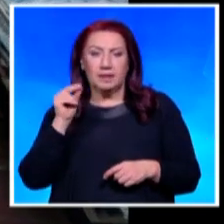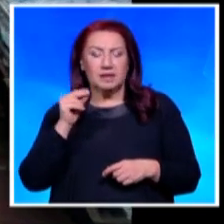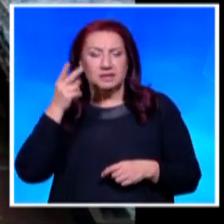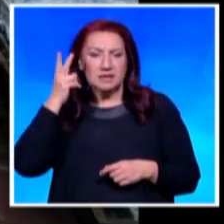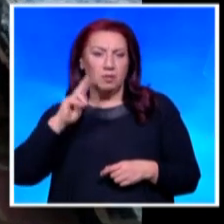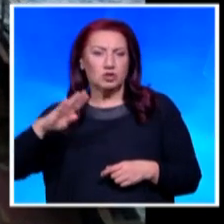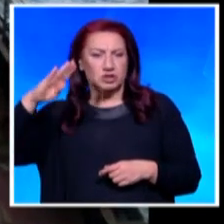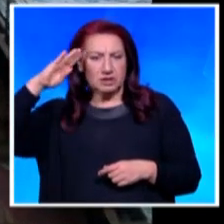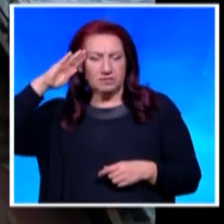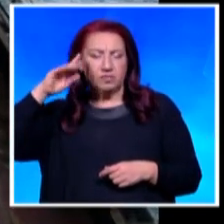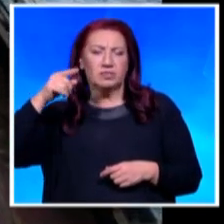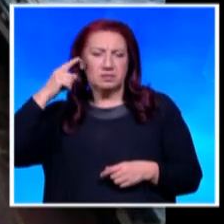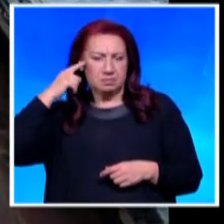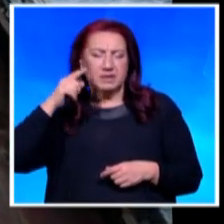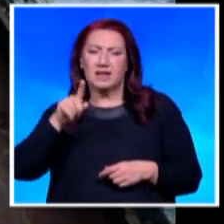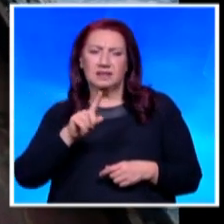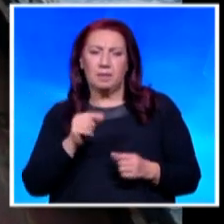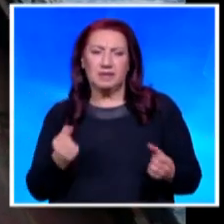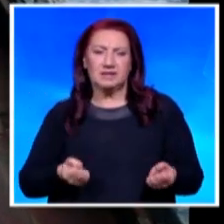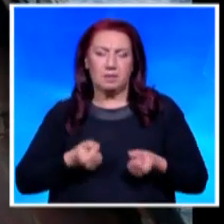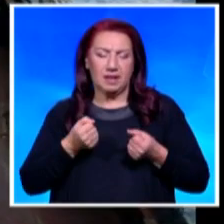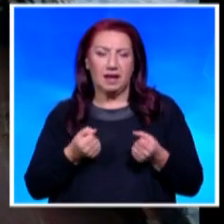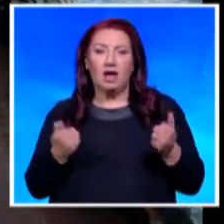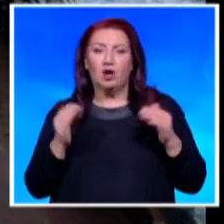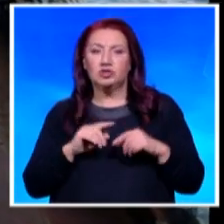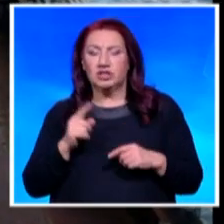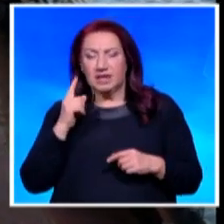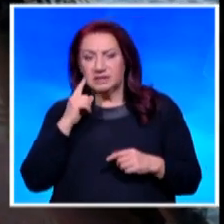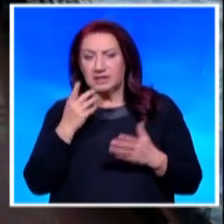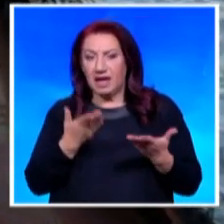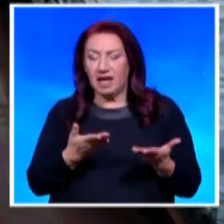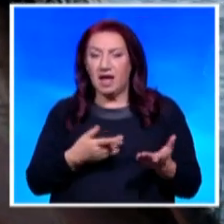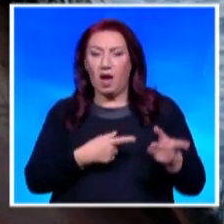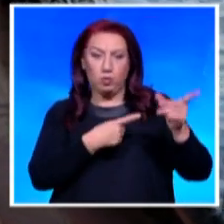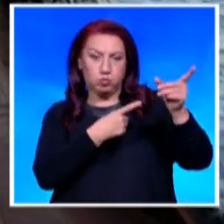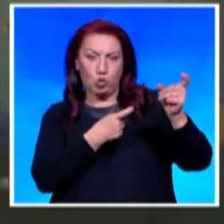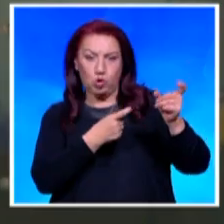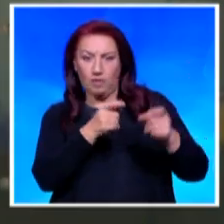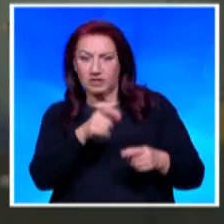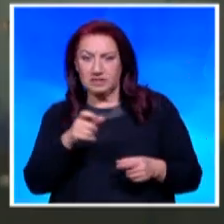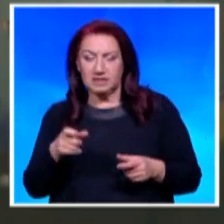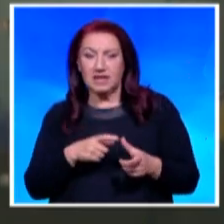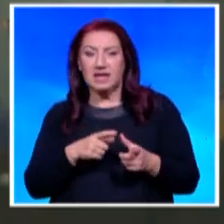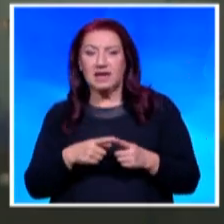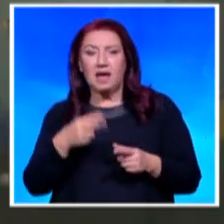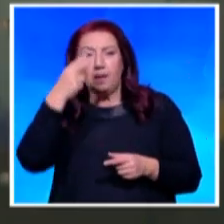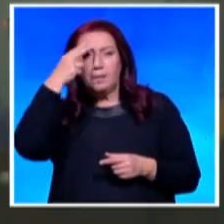непосредствена заплаха за екипажа. Все още не се знае кои са нападателите, дали това са бунтовници или пирати. Хутите се